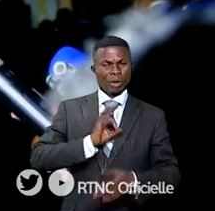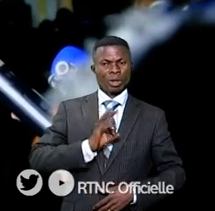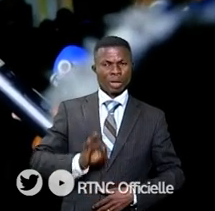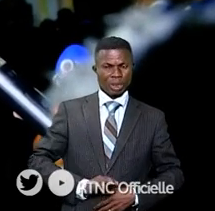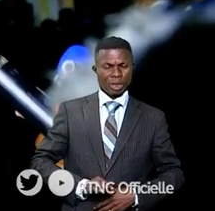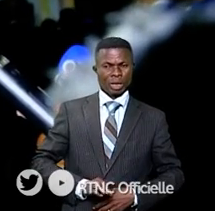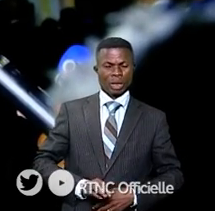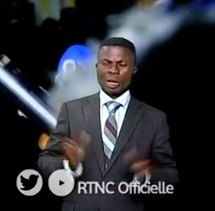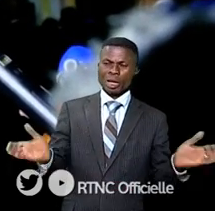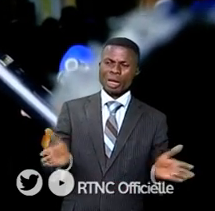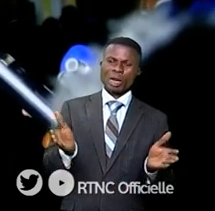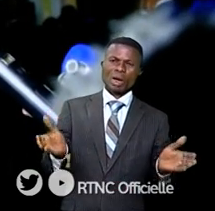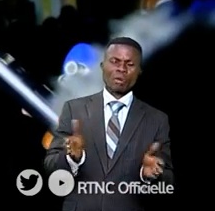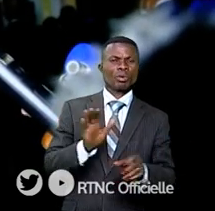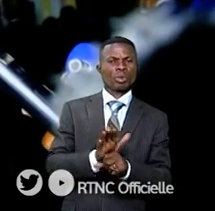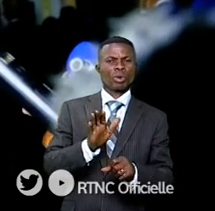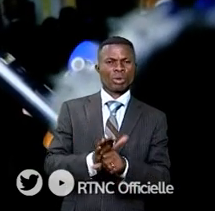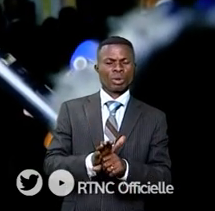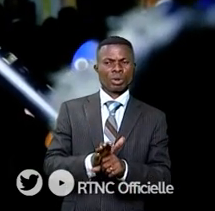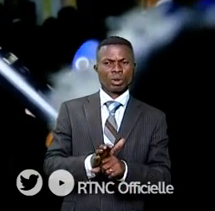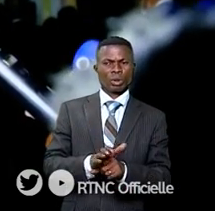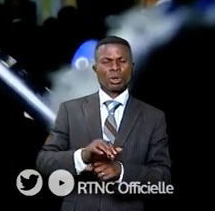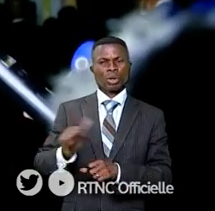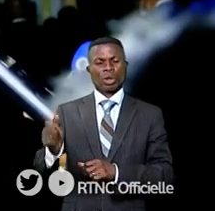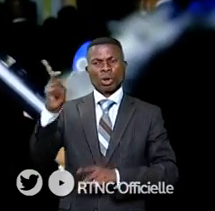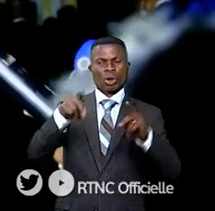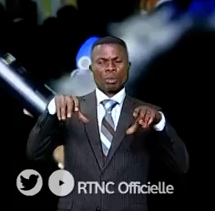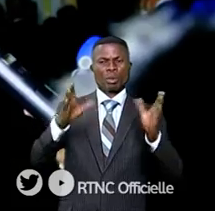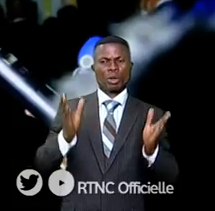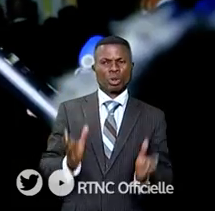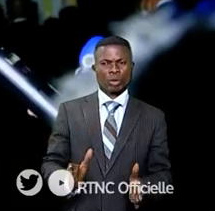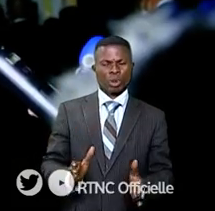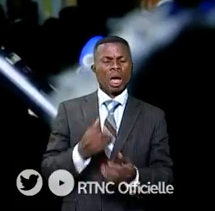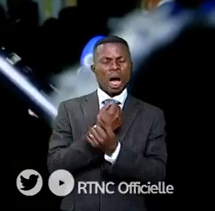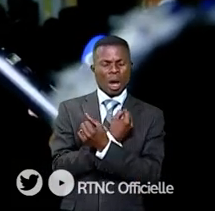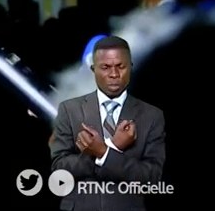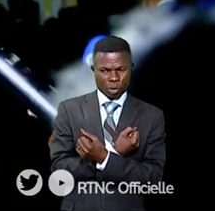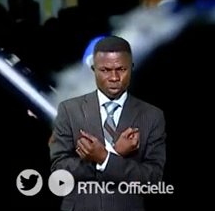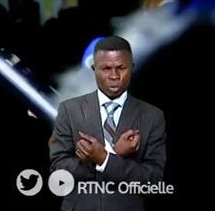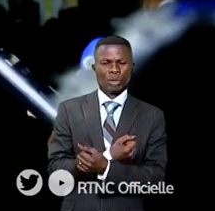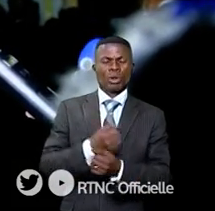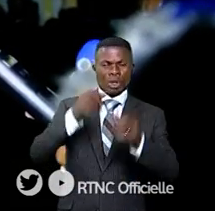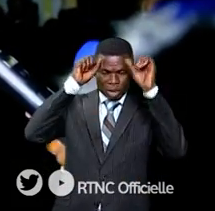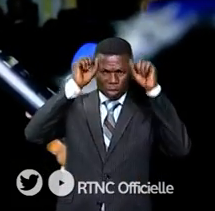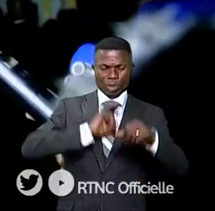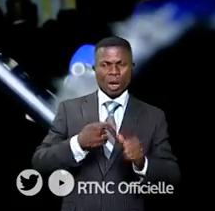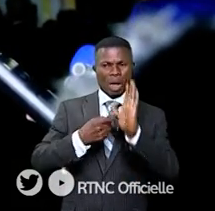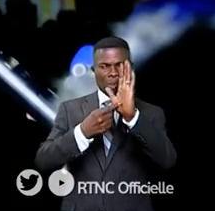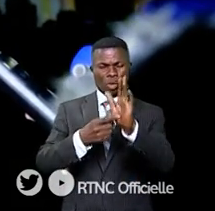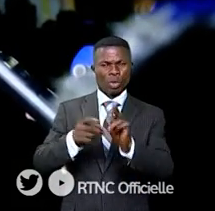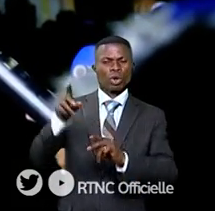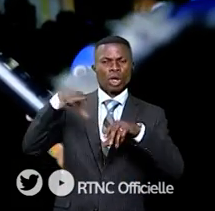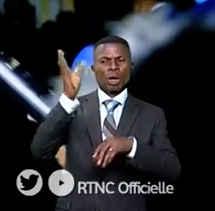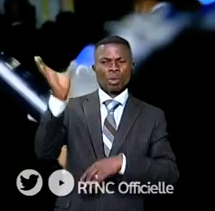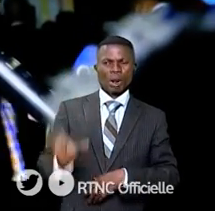vient également renforcer auprès du peuple Nekongo cet amour que le chef de l'État témoigne à ce peuple